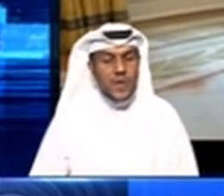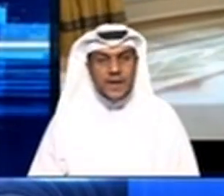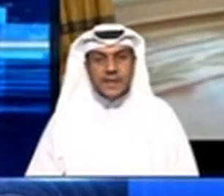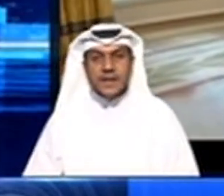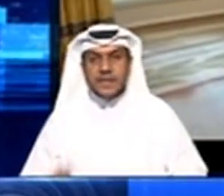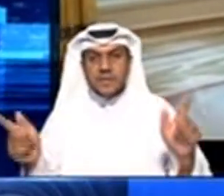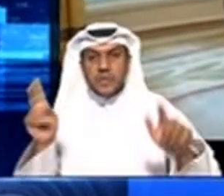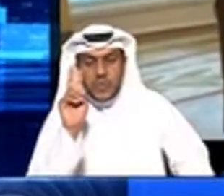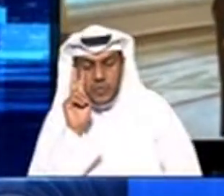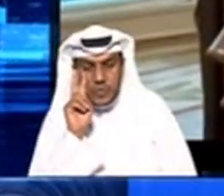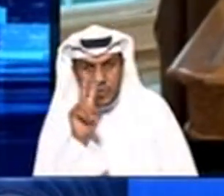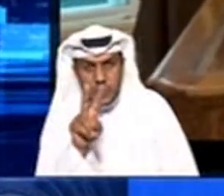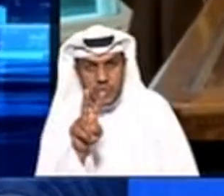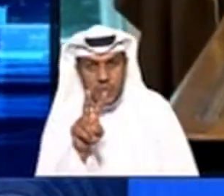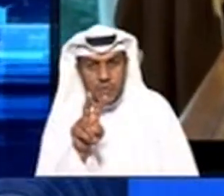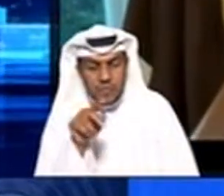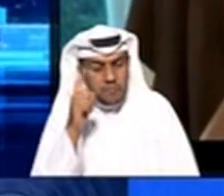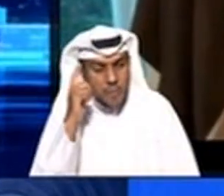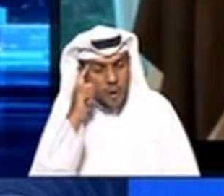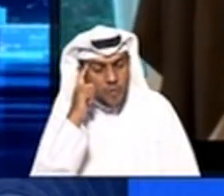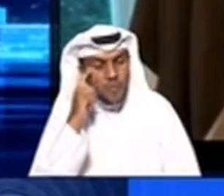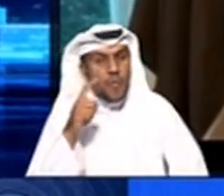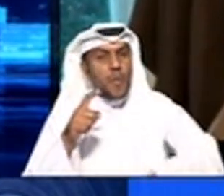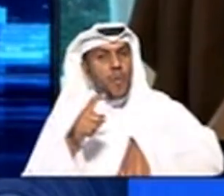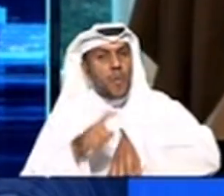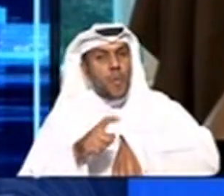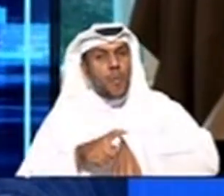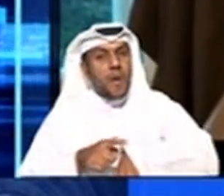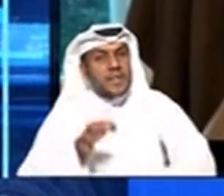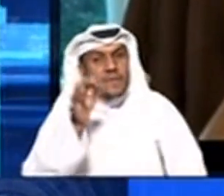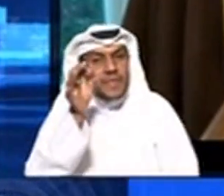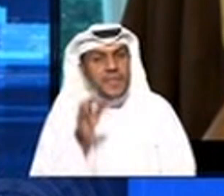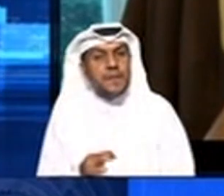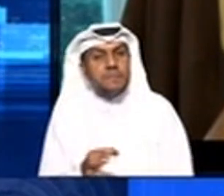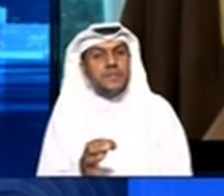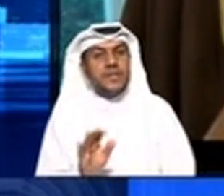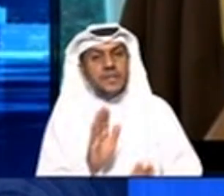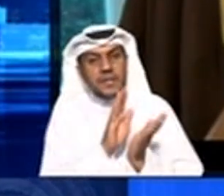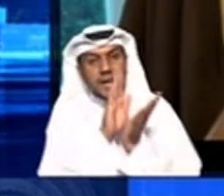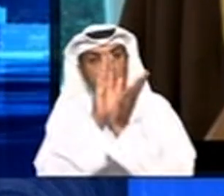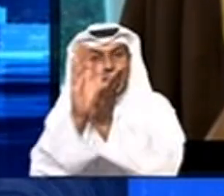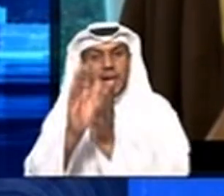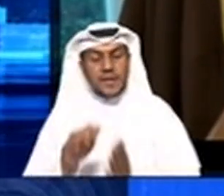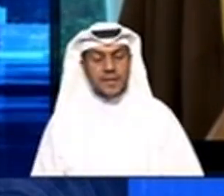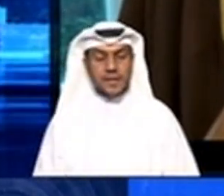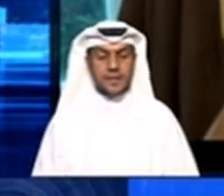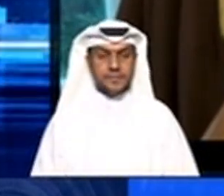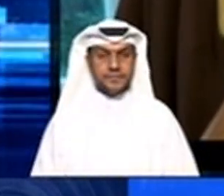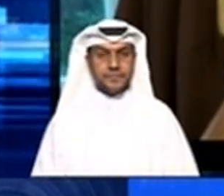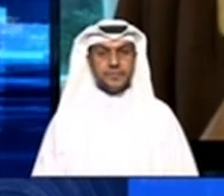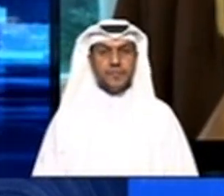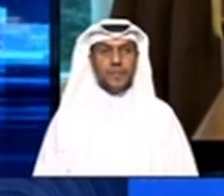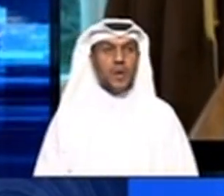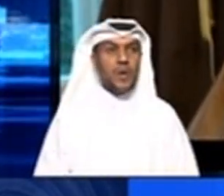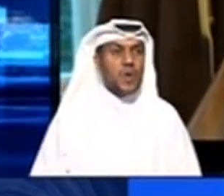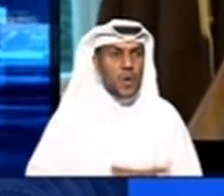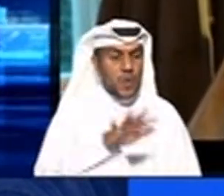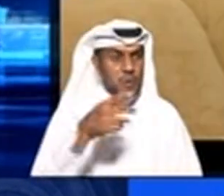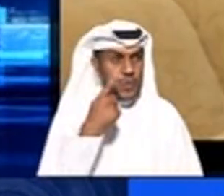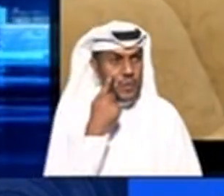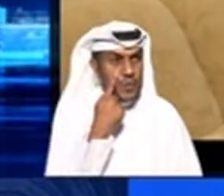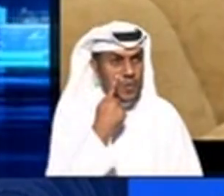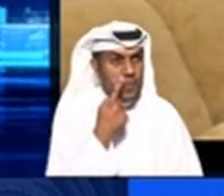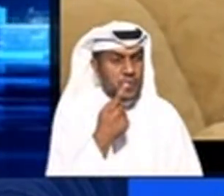الأمر، هذا هو توقيت تسليم أو تقليد سموه الله يحفظه لهذا الوسام. إحنا كلنا شايفين